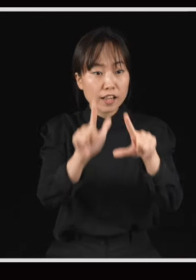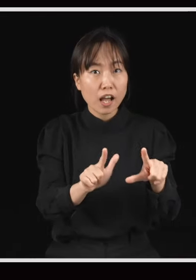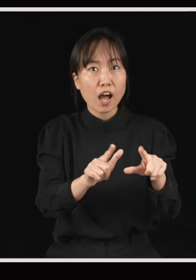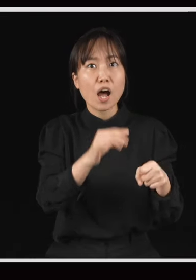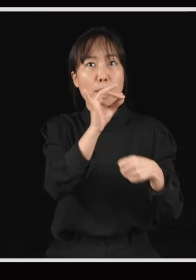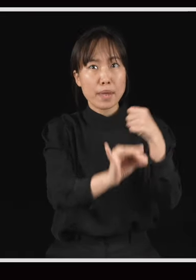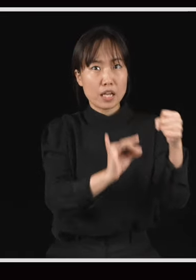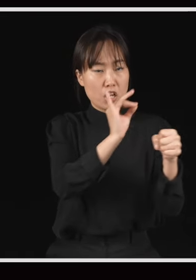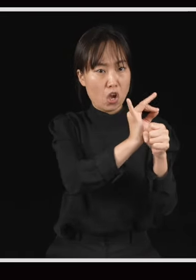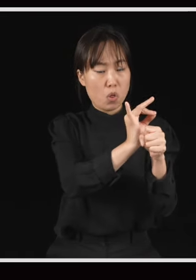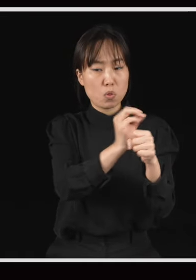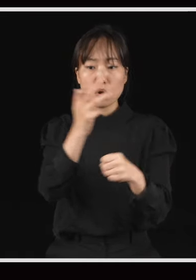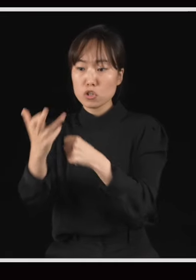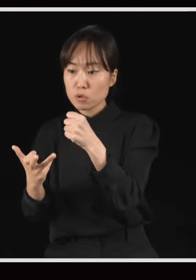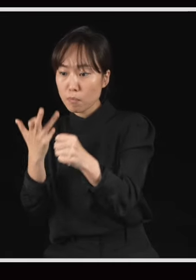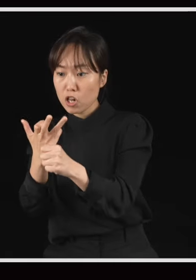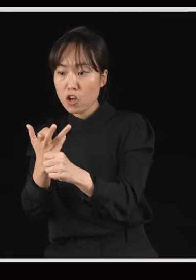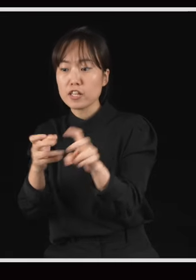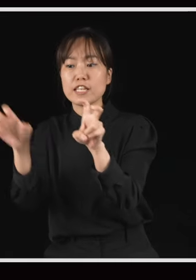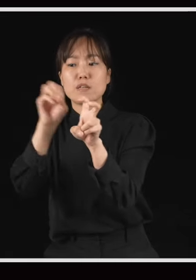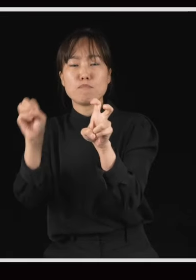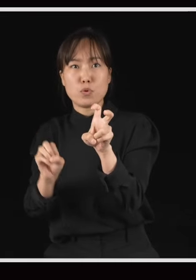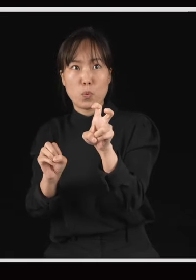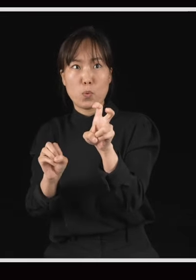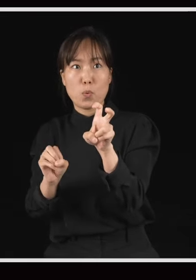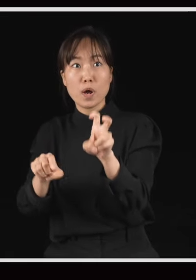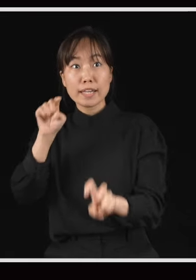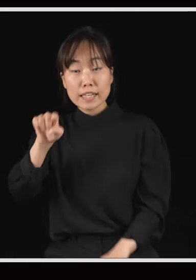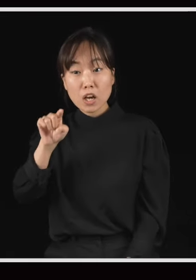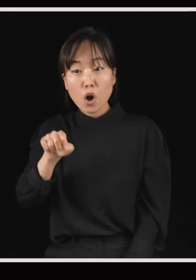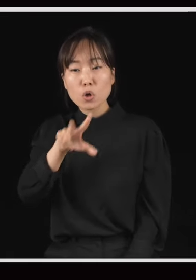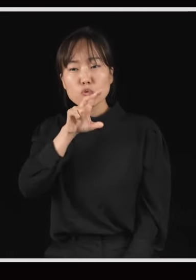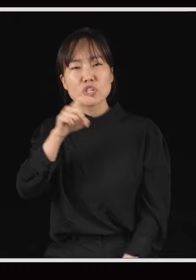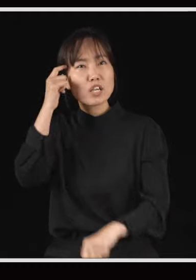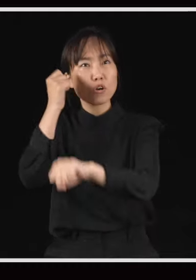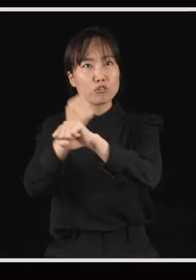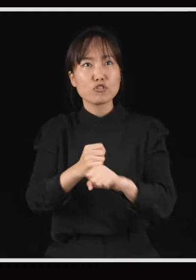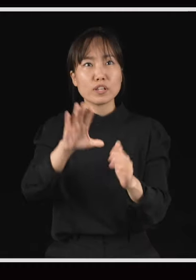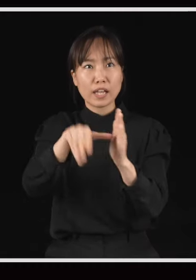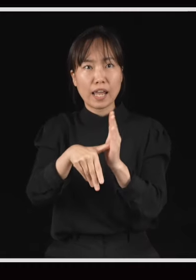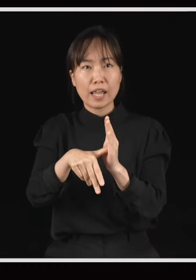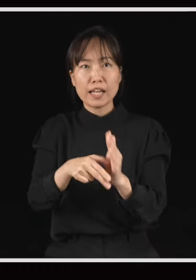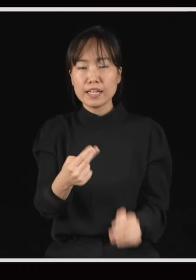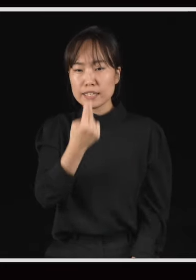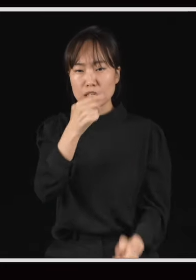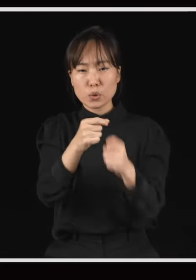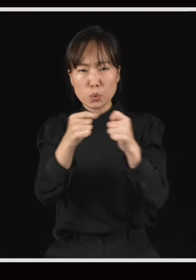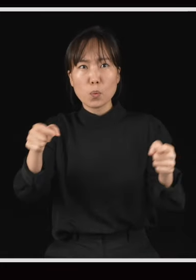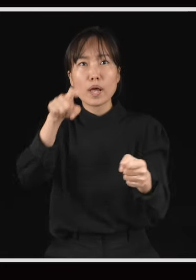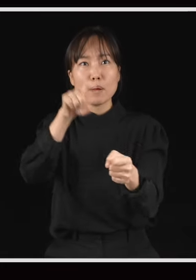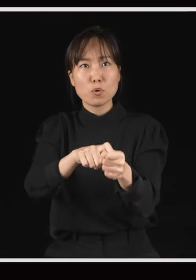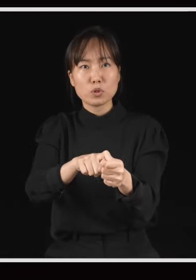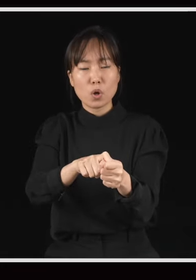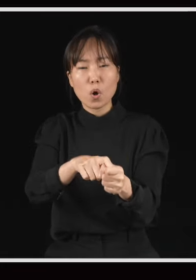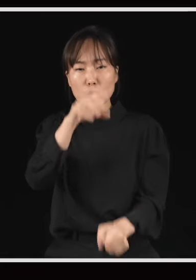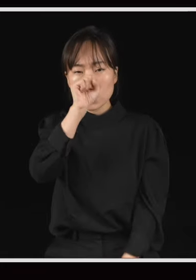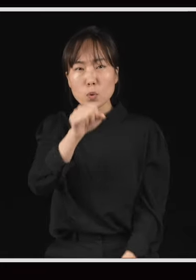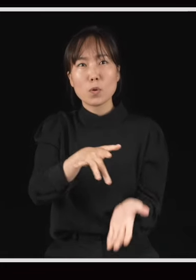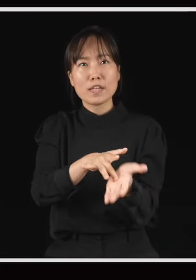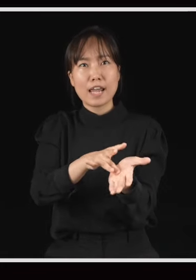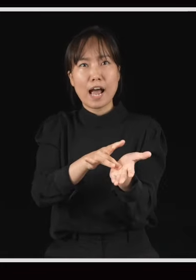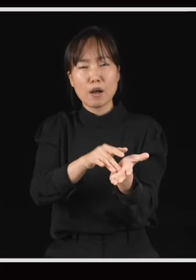정도면은 사람이 100년 산다고 했을 때 20%거든요. 20%면 지금 현재 쥐 실험에서 알려진 수명을 늘릴 수 있는 약